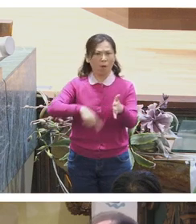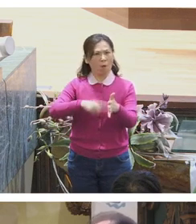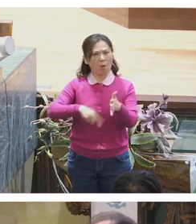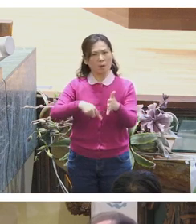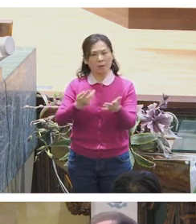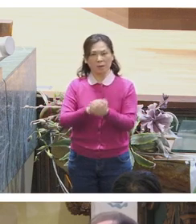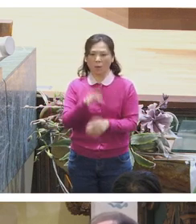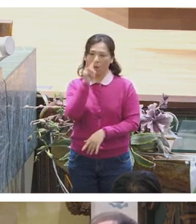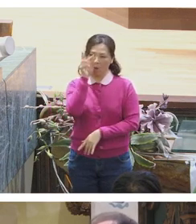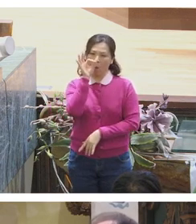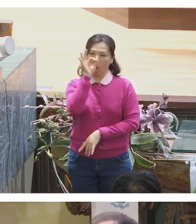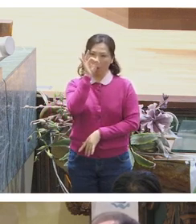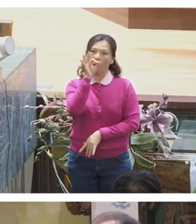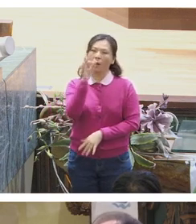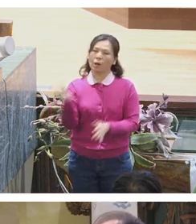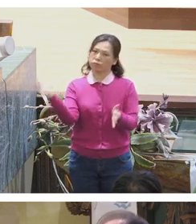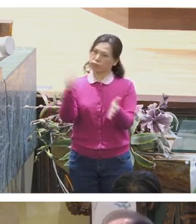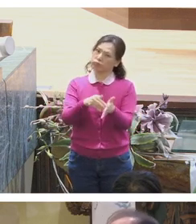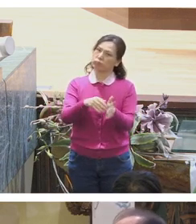果论。